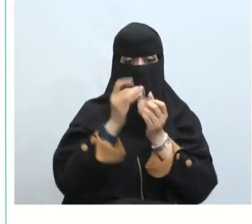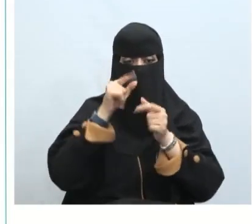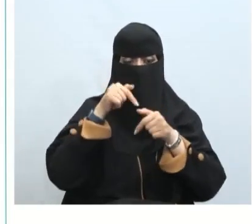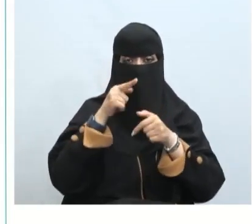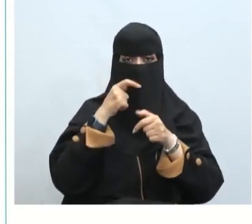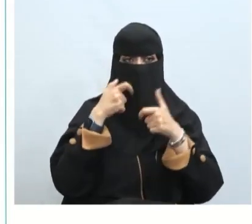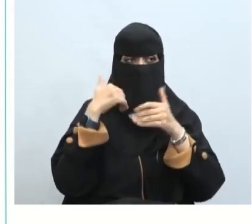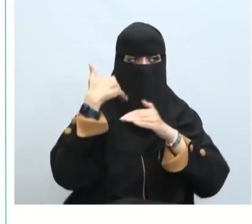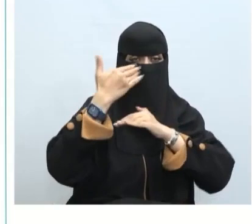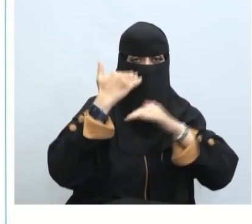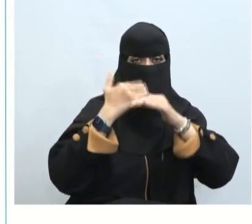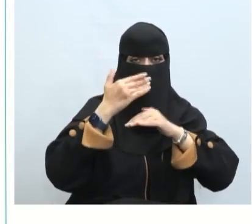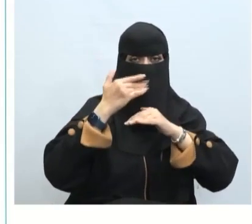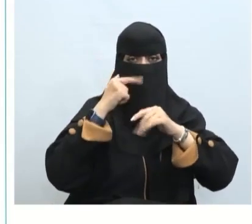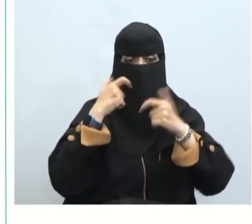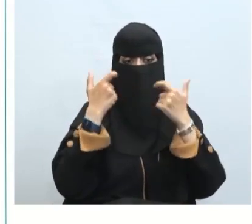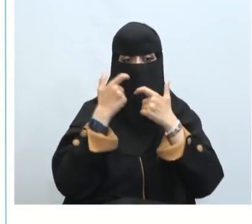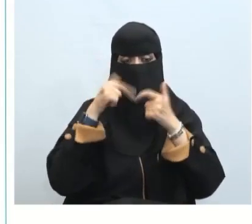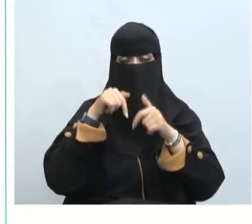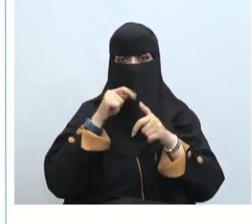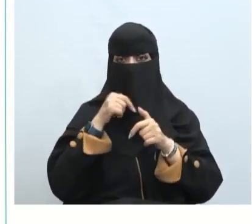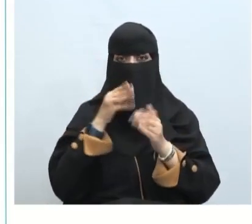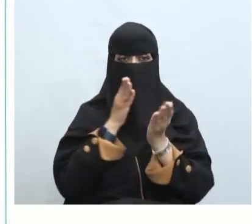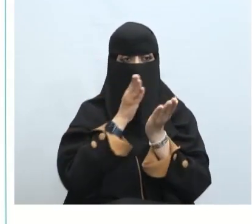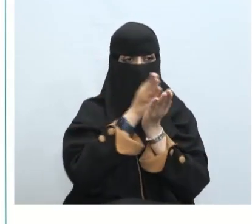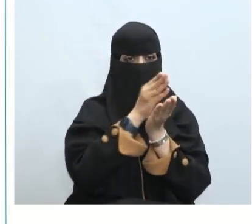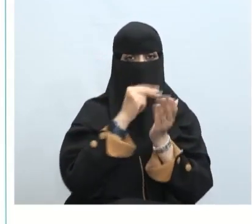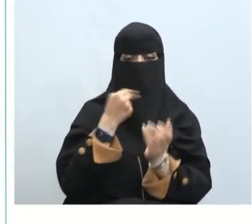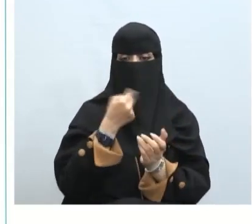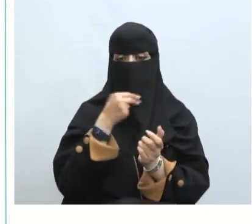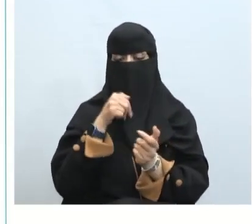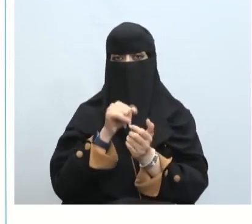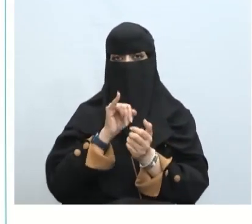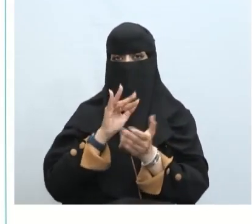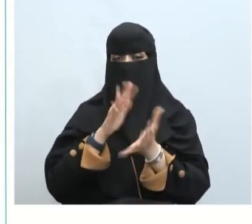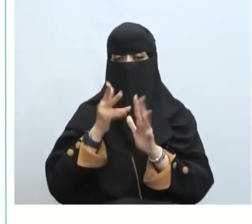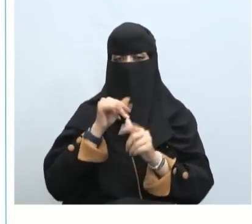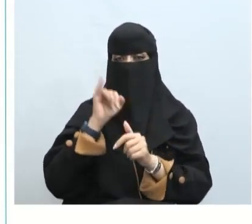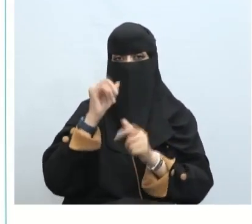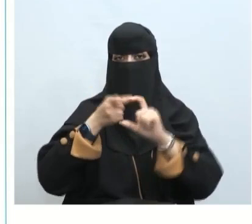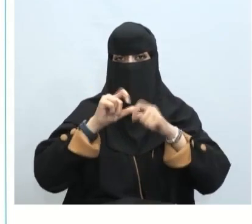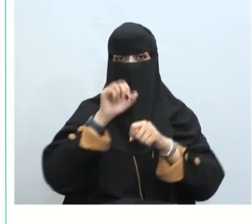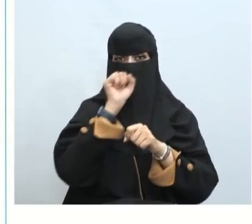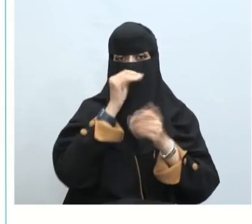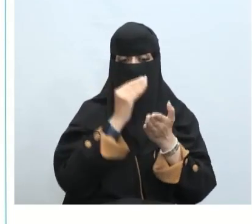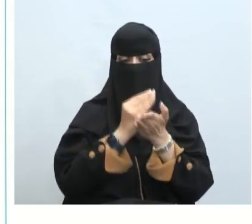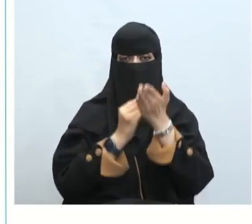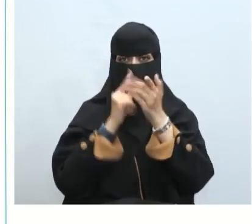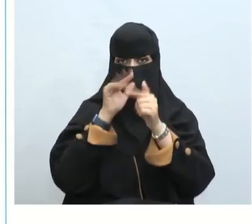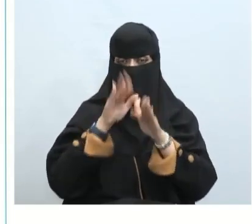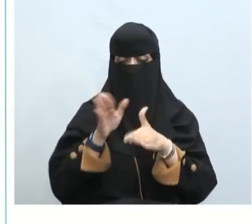المؤسسيه او الجماعيه تحت اشراف جهات حكوميه او مؤسسات مرخص